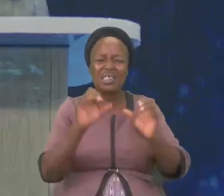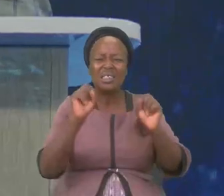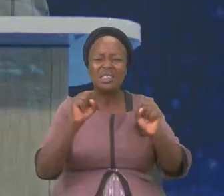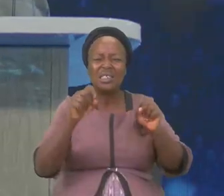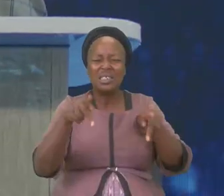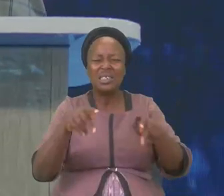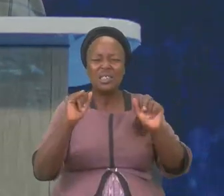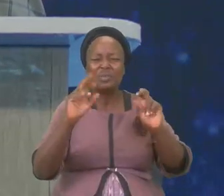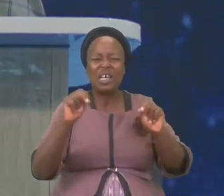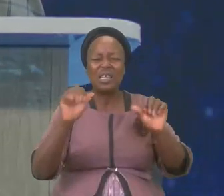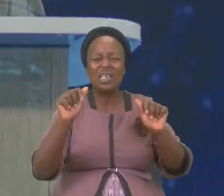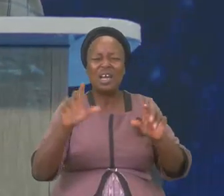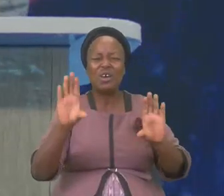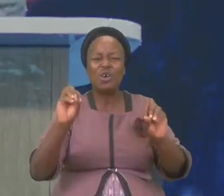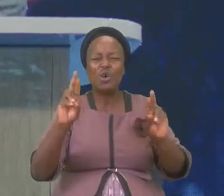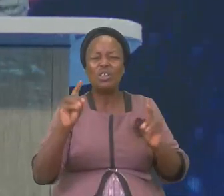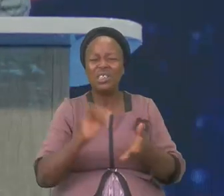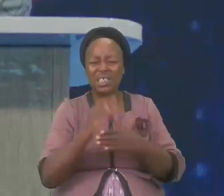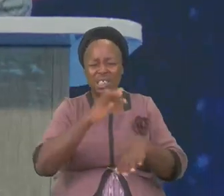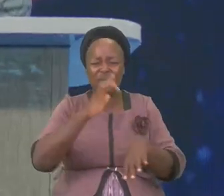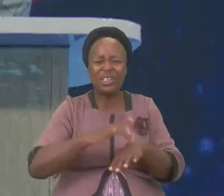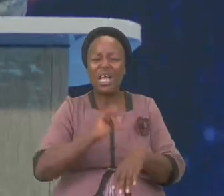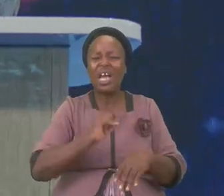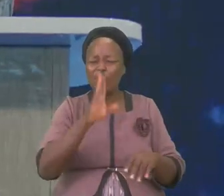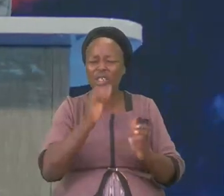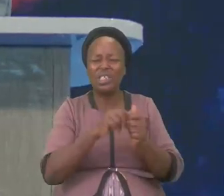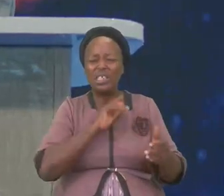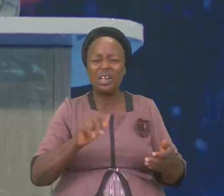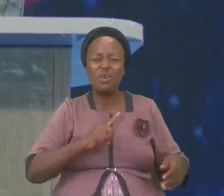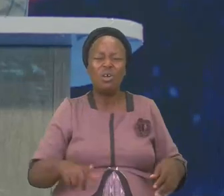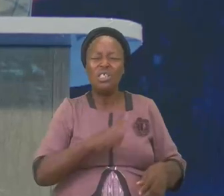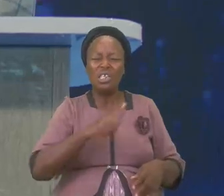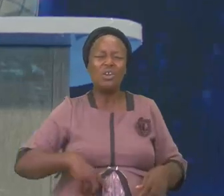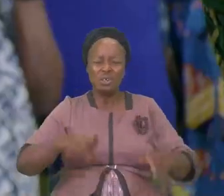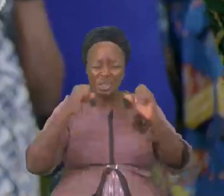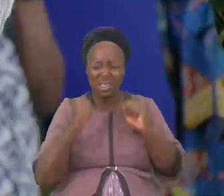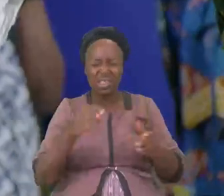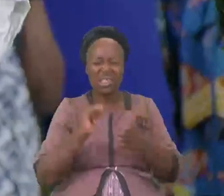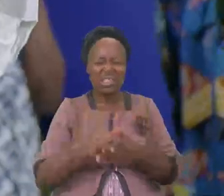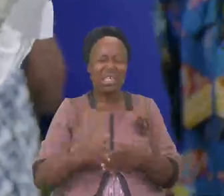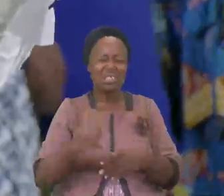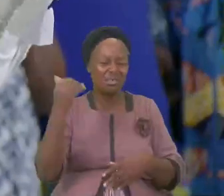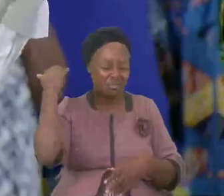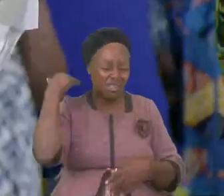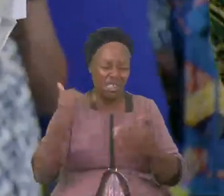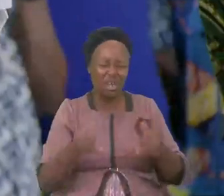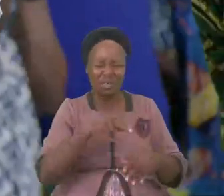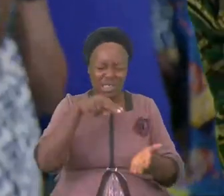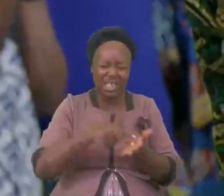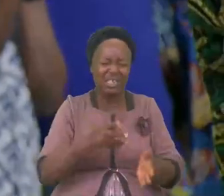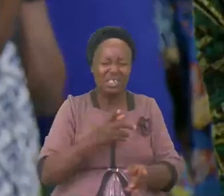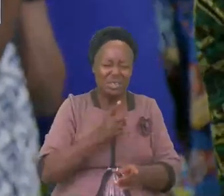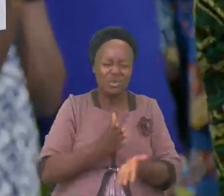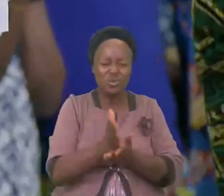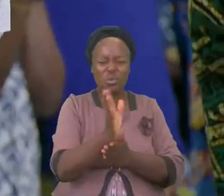ce problème, cette colonne vertébrale qui est affectée, redresse-la, Seigneur. Redresse-toi, marche